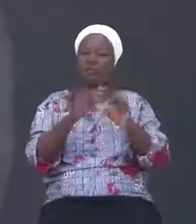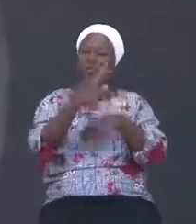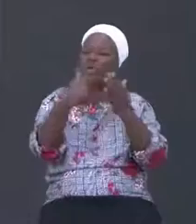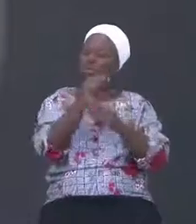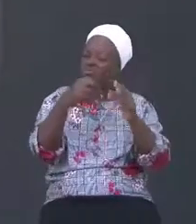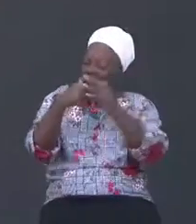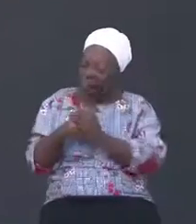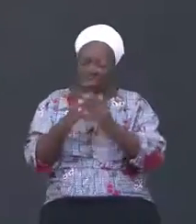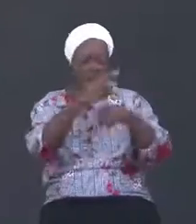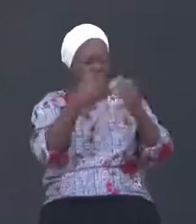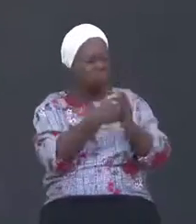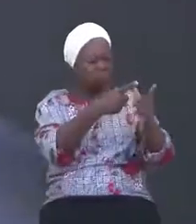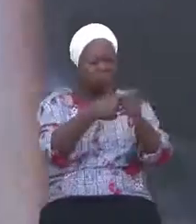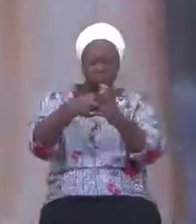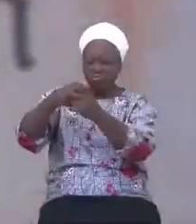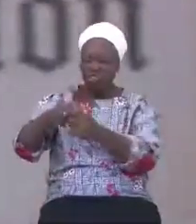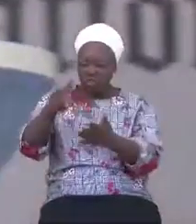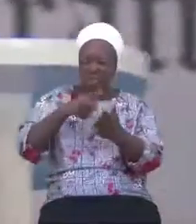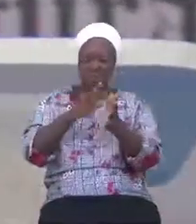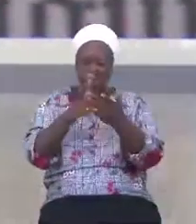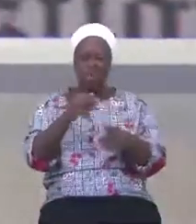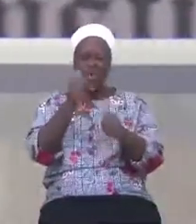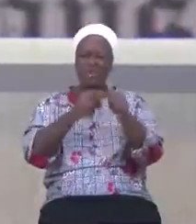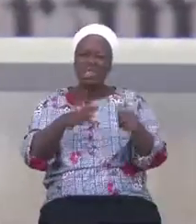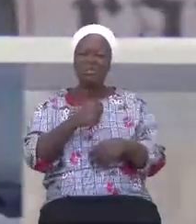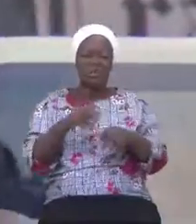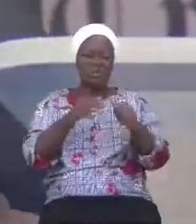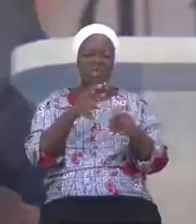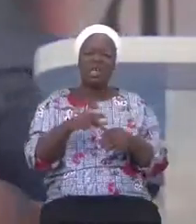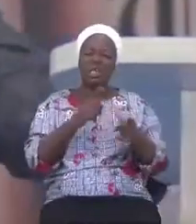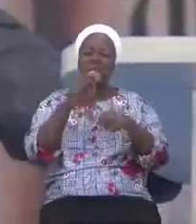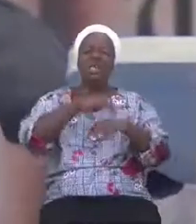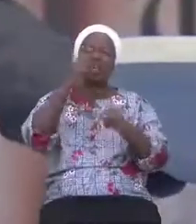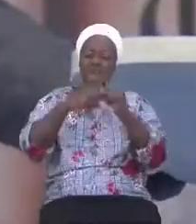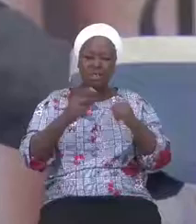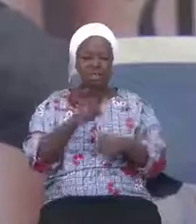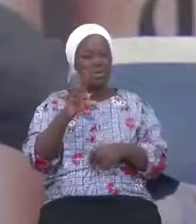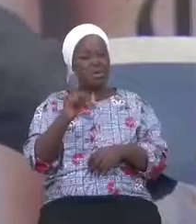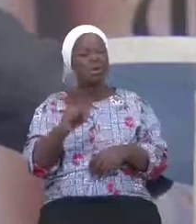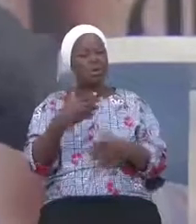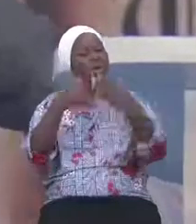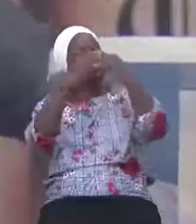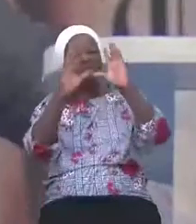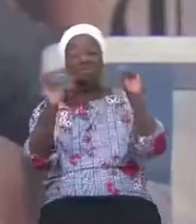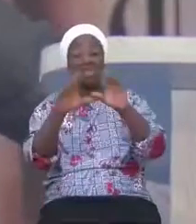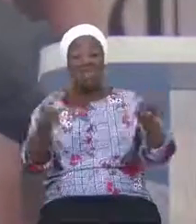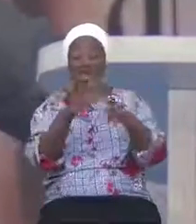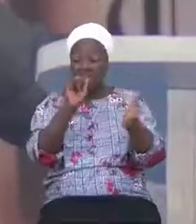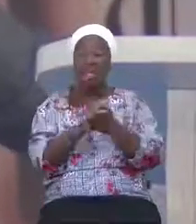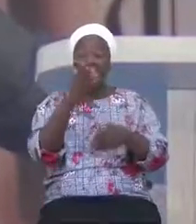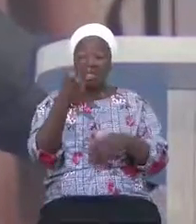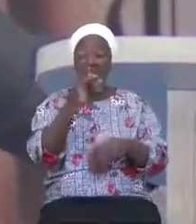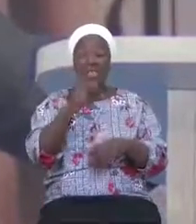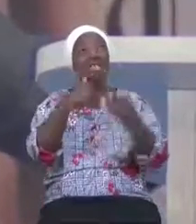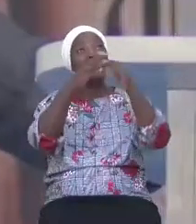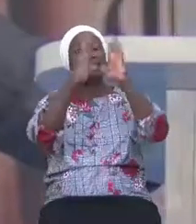tu courais par-ci, par-là, et qu'à la fin, tu te rends compte qu'il n'y a pas de ciel. Non, il n'y a rien de pareil. Il y a le ciel. D'où